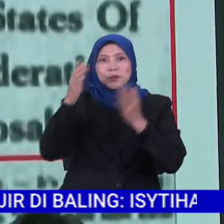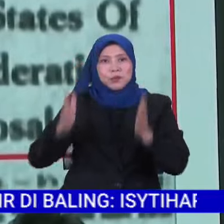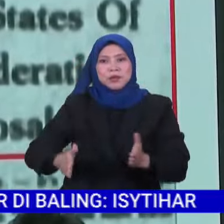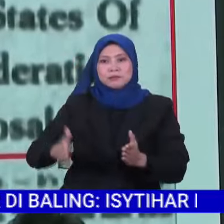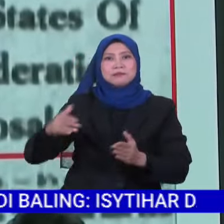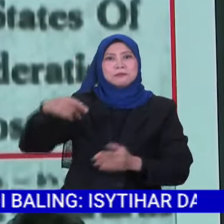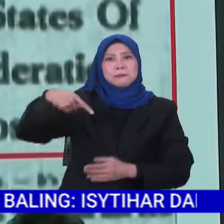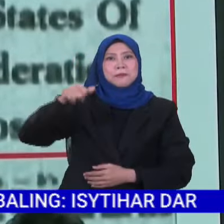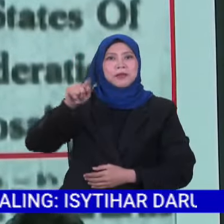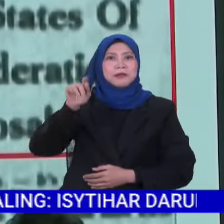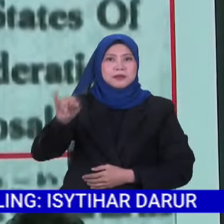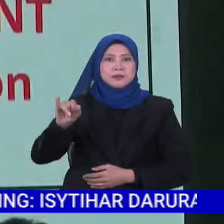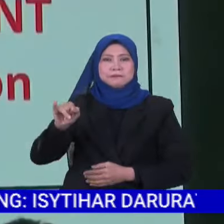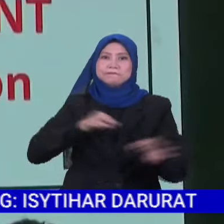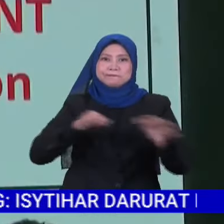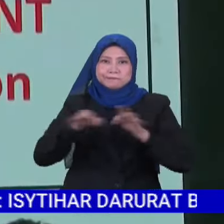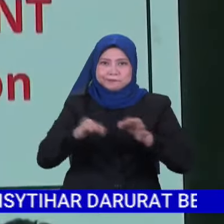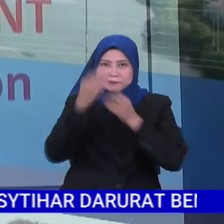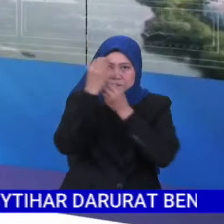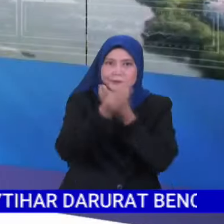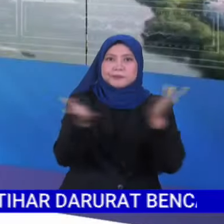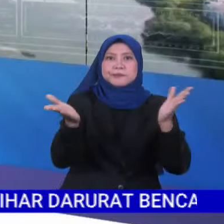Asing Tanpa Izin Patih